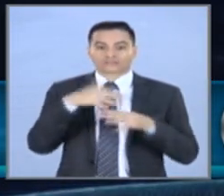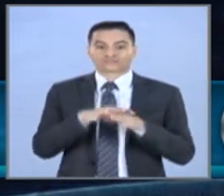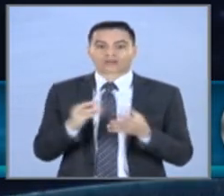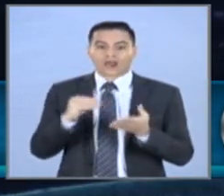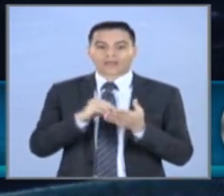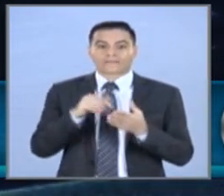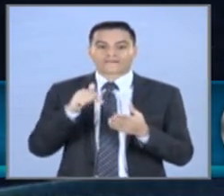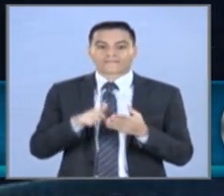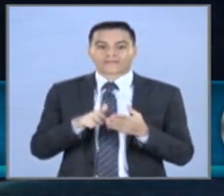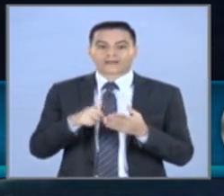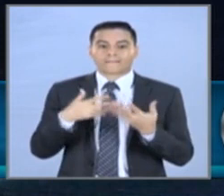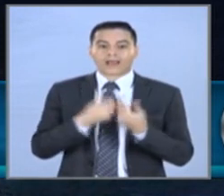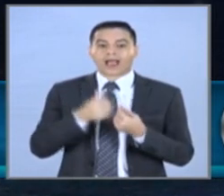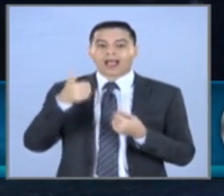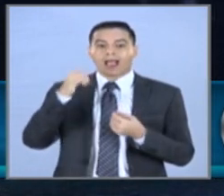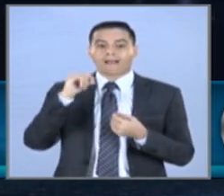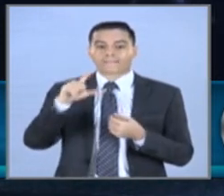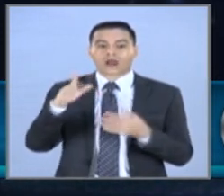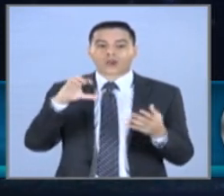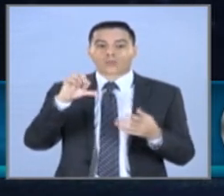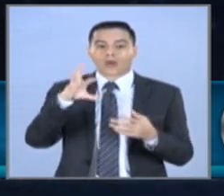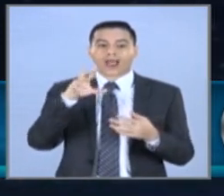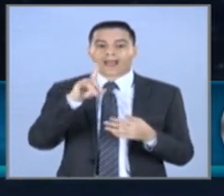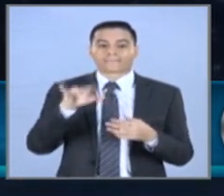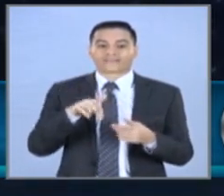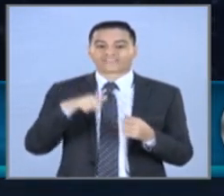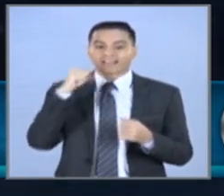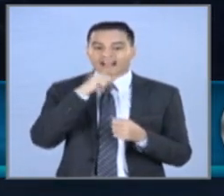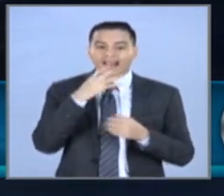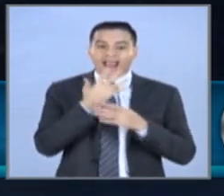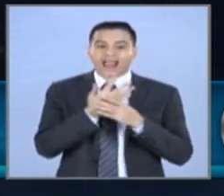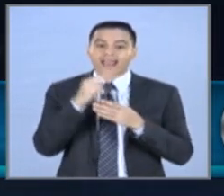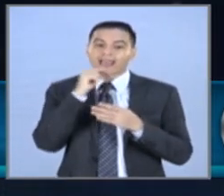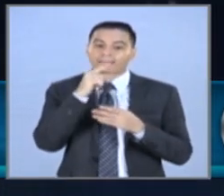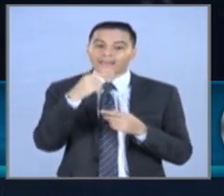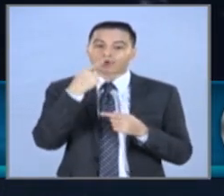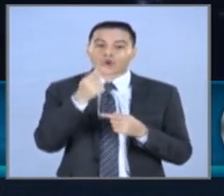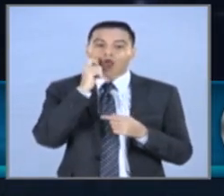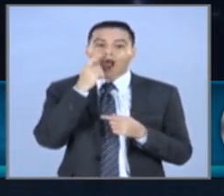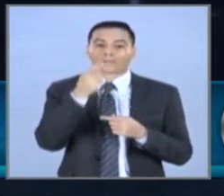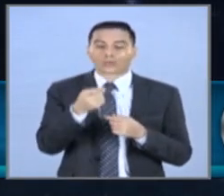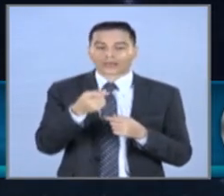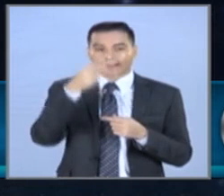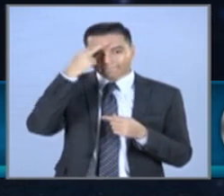فنان شارقة أمل وهبي غناء يا بت بيقولك أبوكي، فمن هو؟